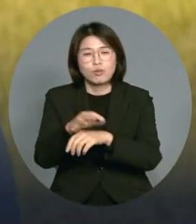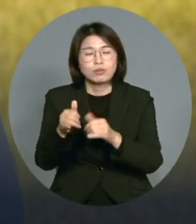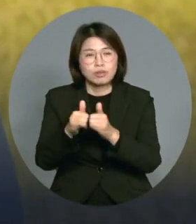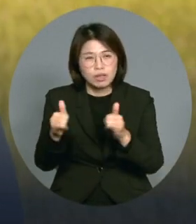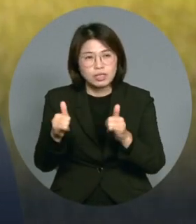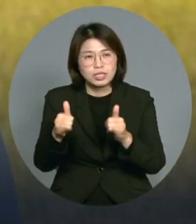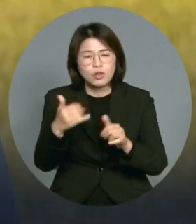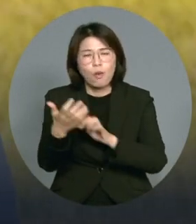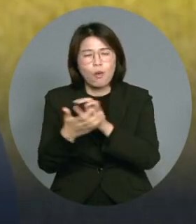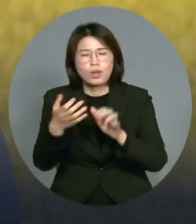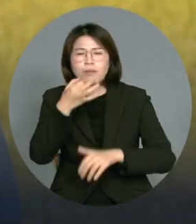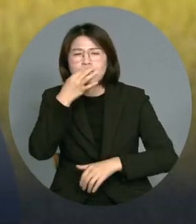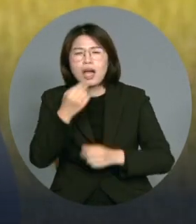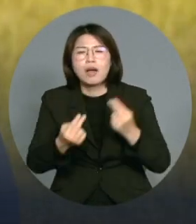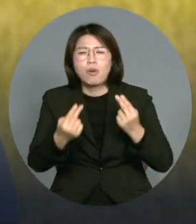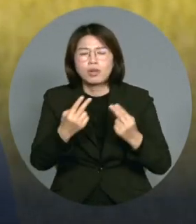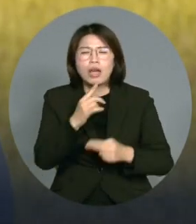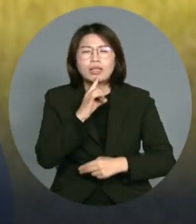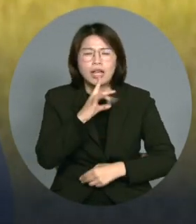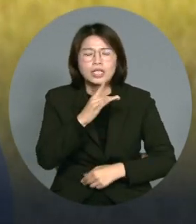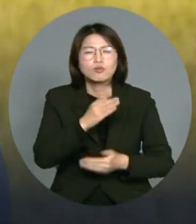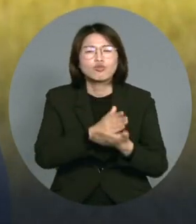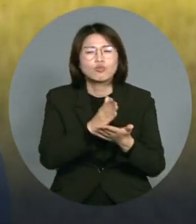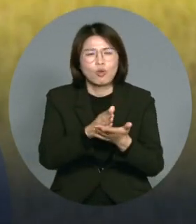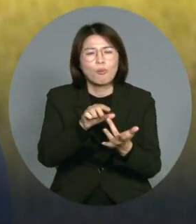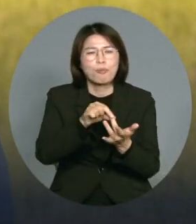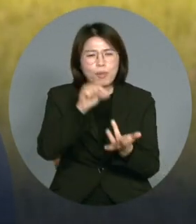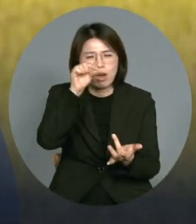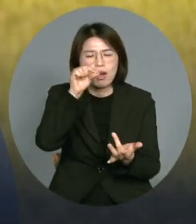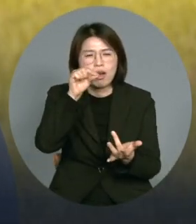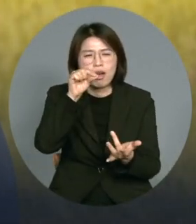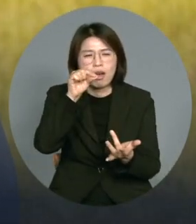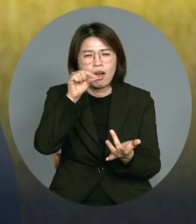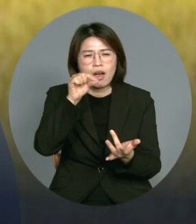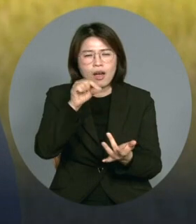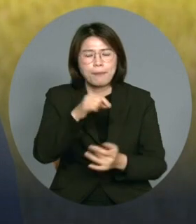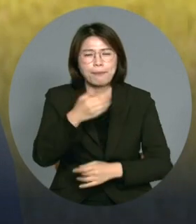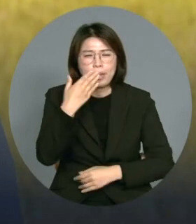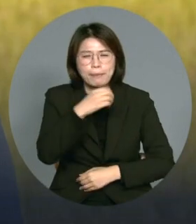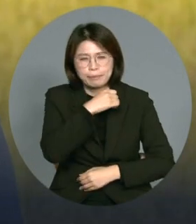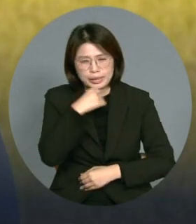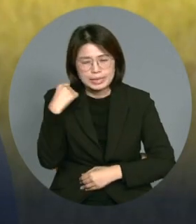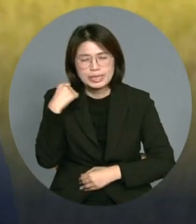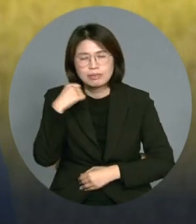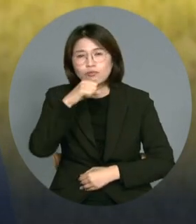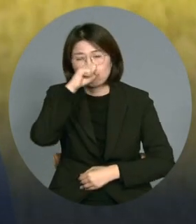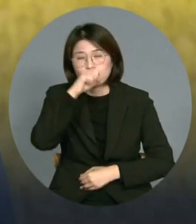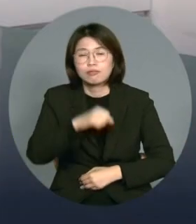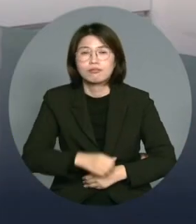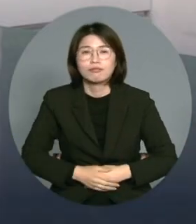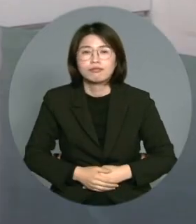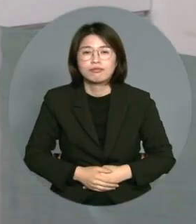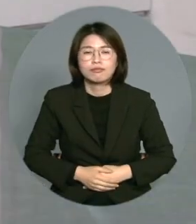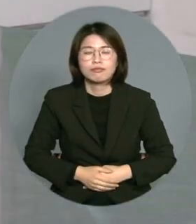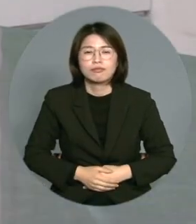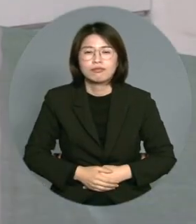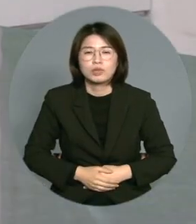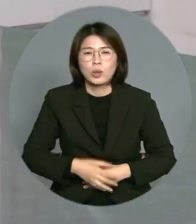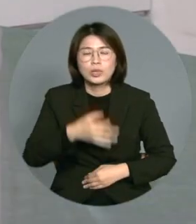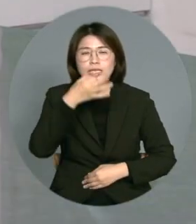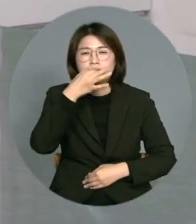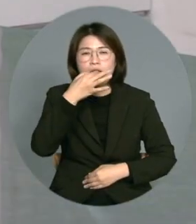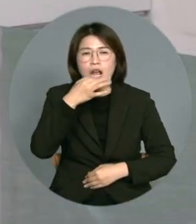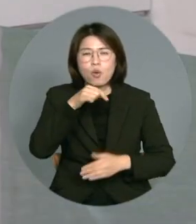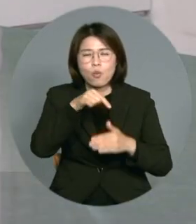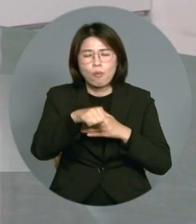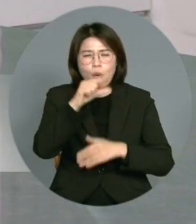소비자들께서는 혼합미보다는 단일 품종을 선택하셔서 품종 고유의 밥맛을 느끼실 수 있었으면 좋겠습니다. 또 쌀은